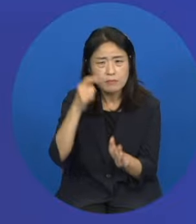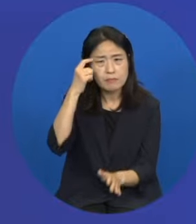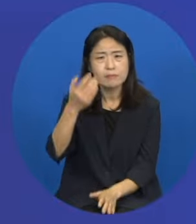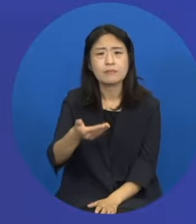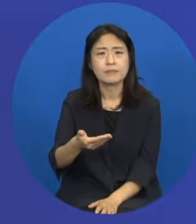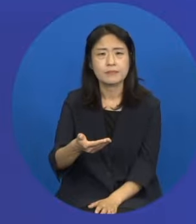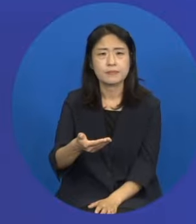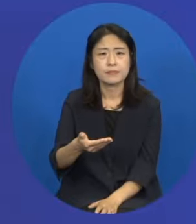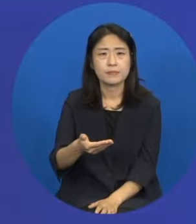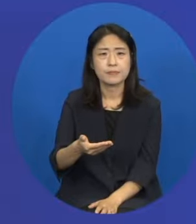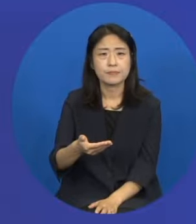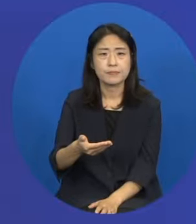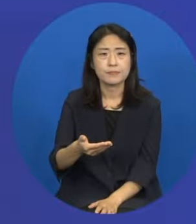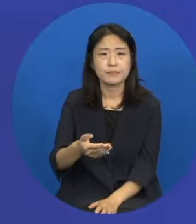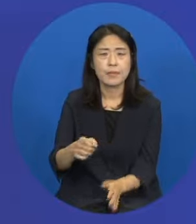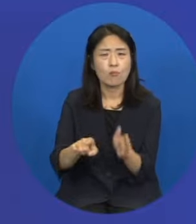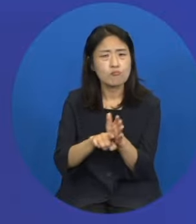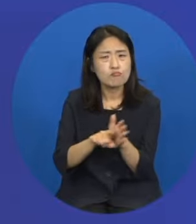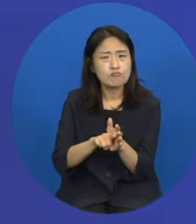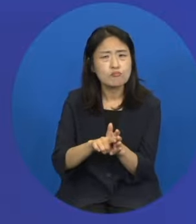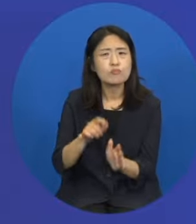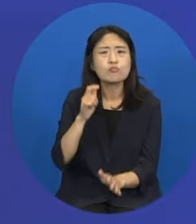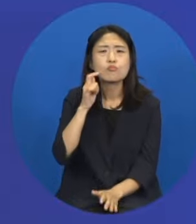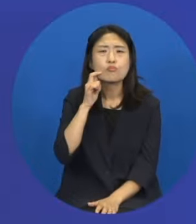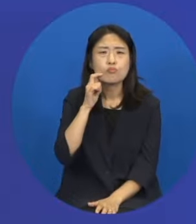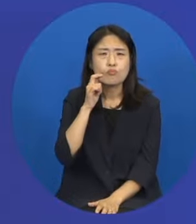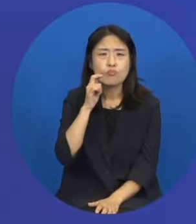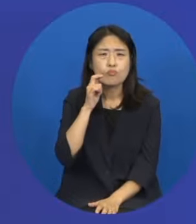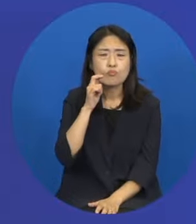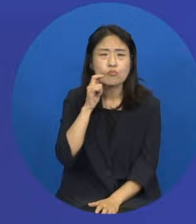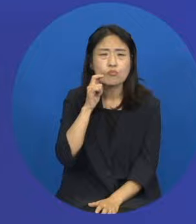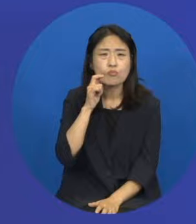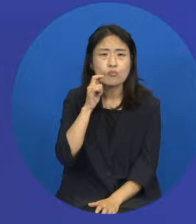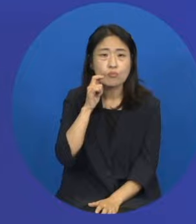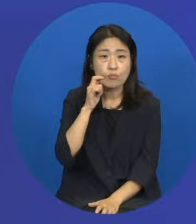이게 안 믿어지면요 뭐 할까요? 좀 사람들 많이 모아보자